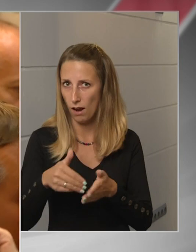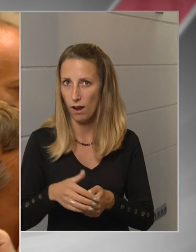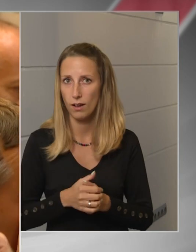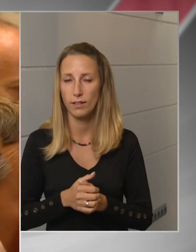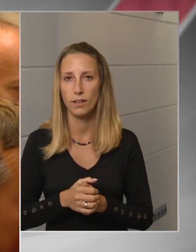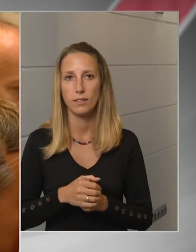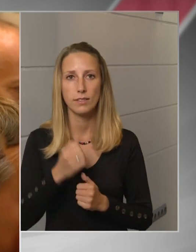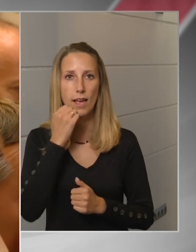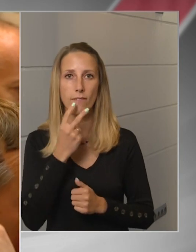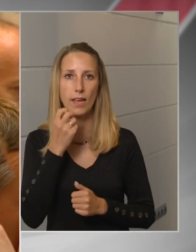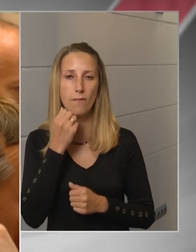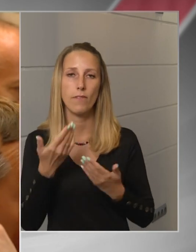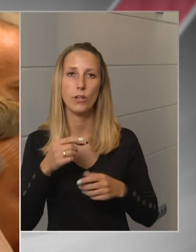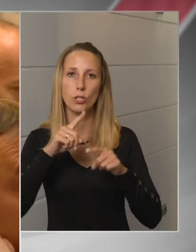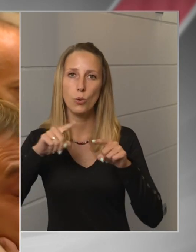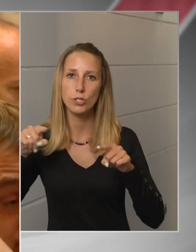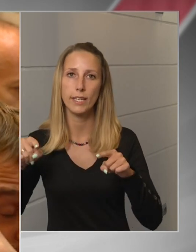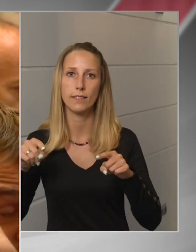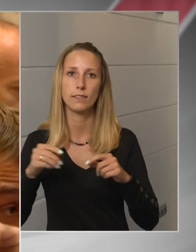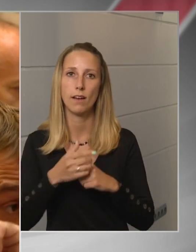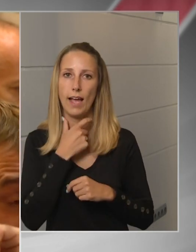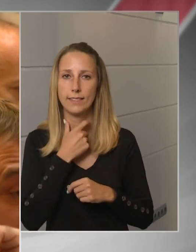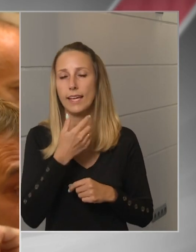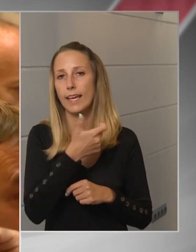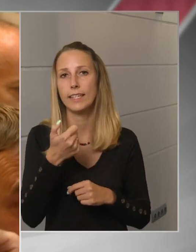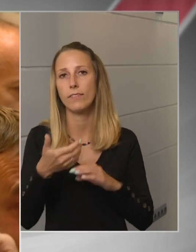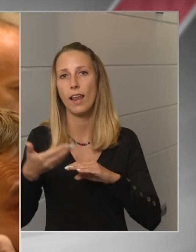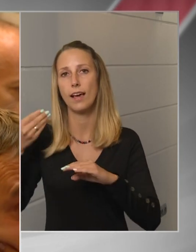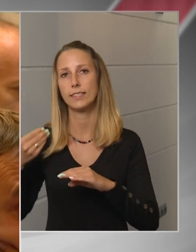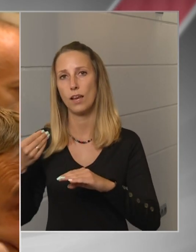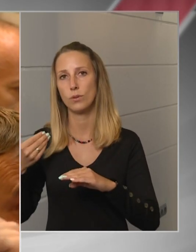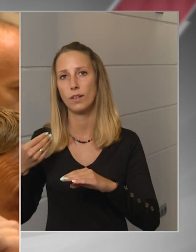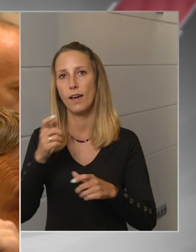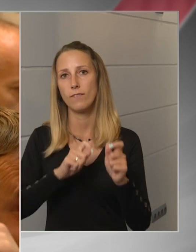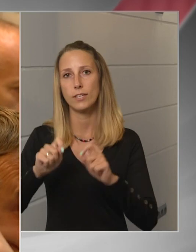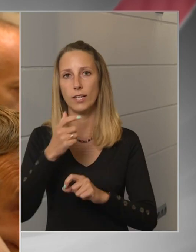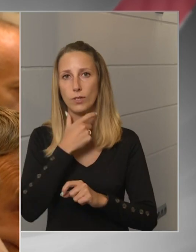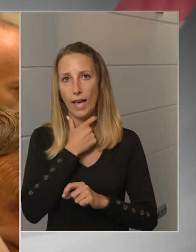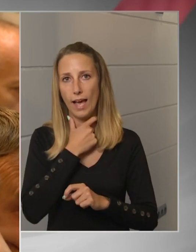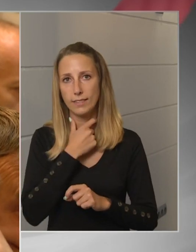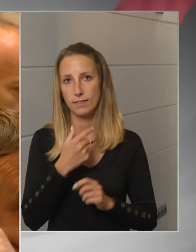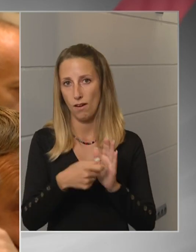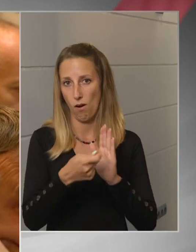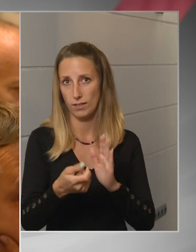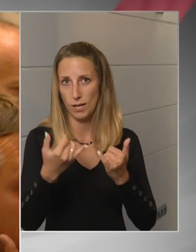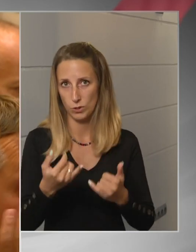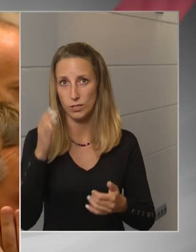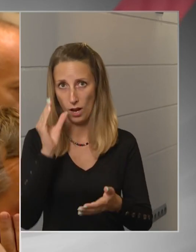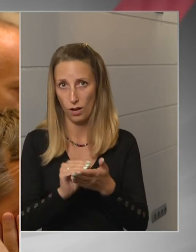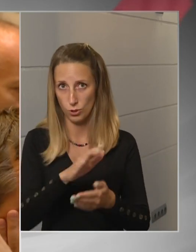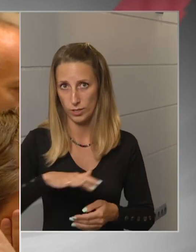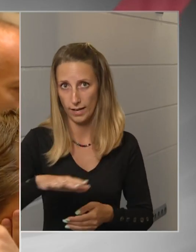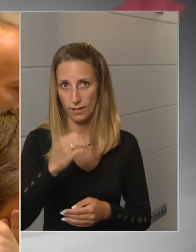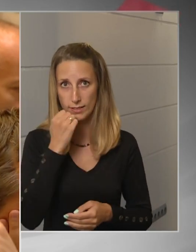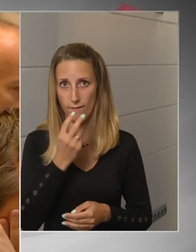az MVM-nek, vagy a tőzsdén a gáz, tehát egy évvel ezelőtt vásárolt gázt ad el még most is a lakosságnak, az